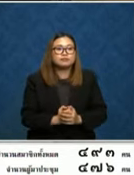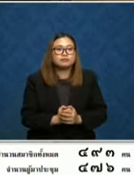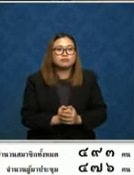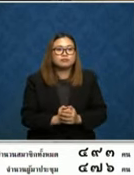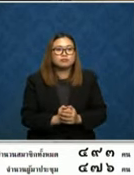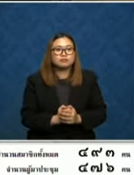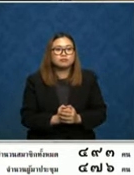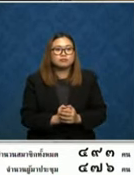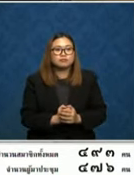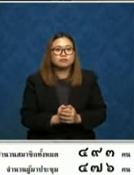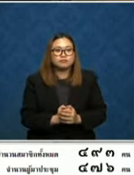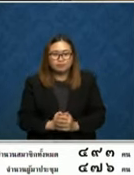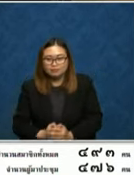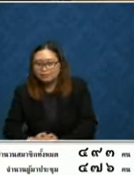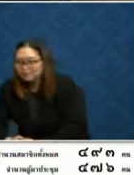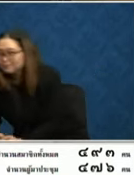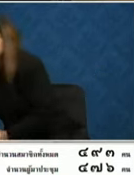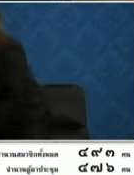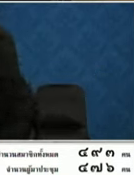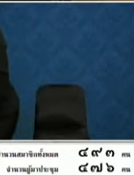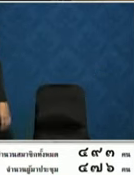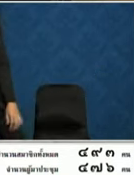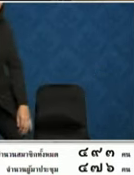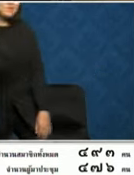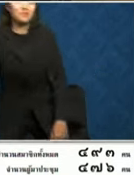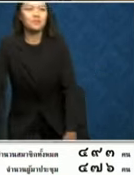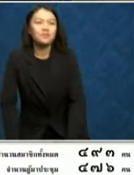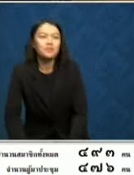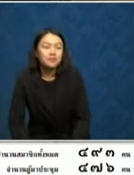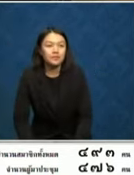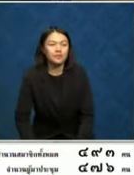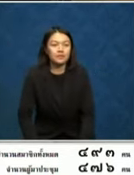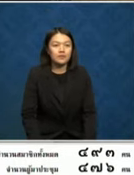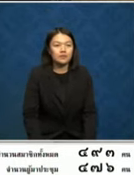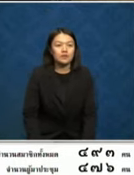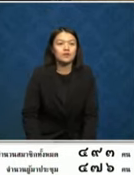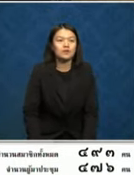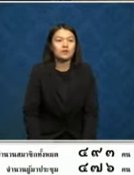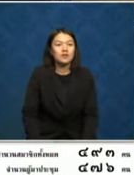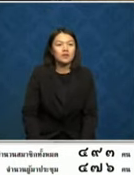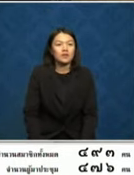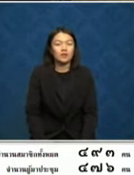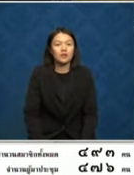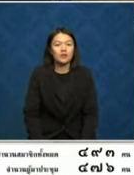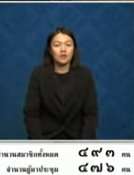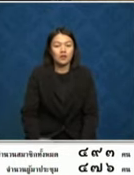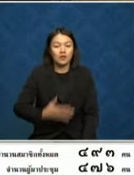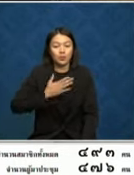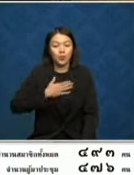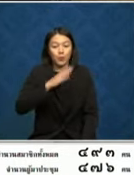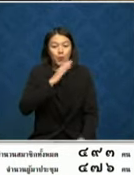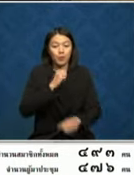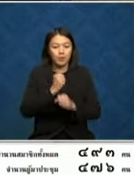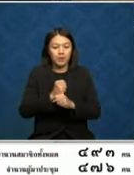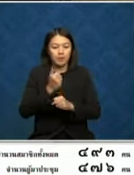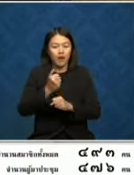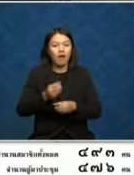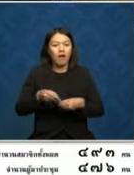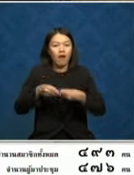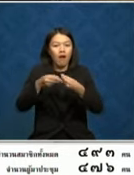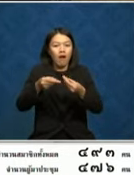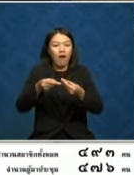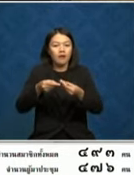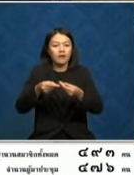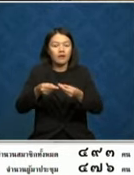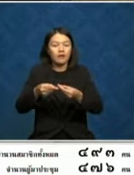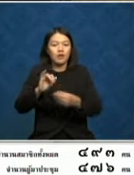ใช้งบประมาณเลยผมอยากจะกราบเรียนท่านประธานนะครับว่าถ้าผมทำได้ผมจะตั้งท่านจุลพันธ์เป็นรัฐมนตรีว่าการ